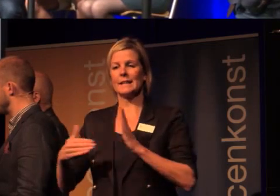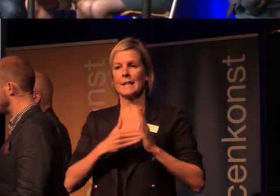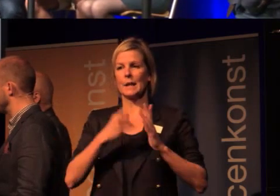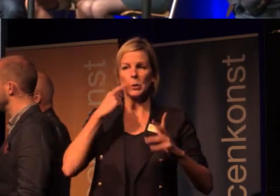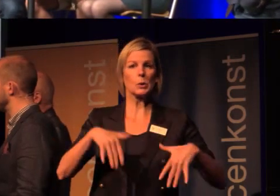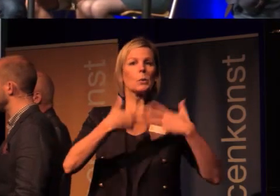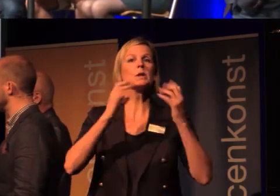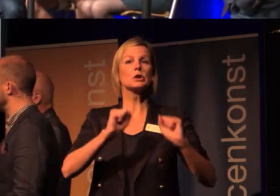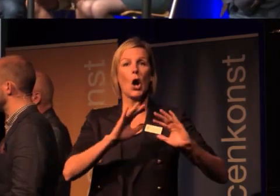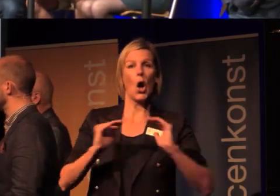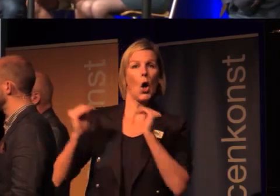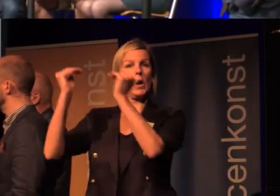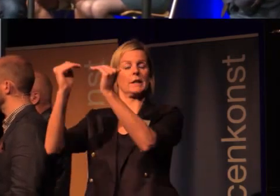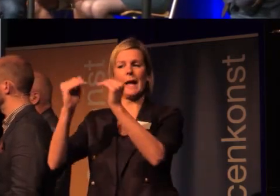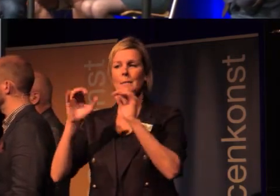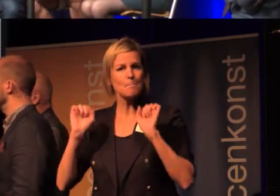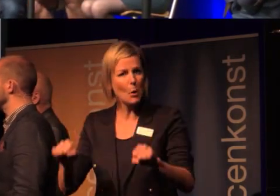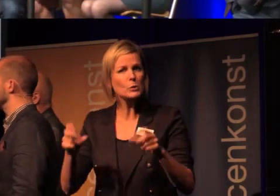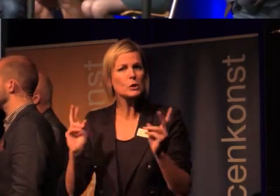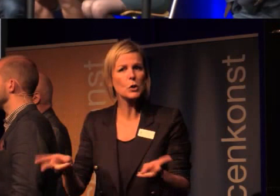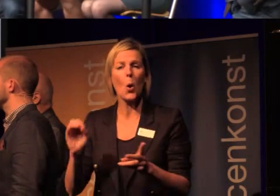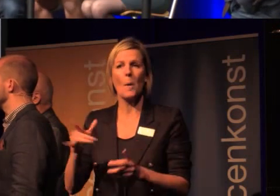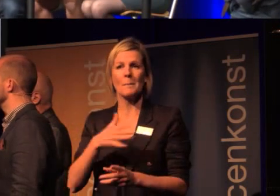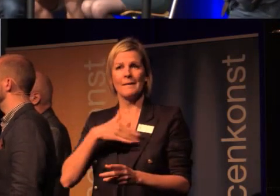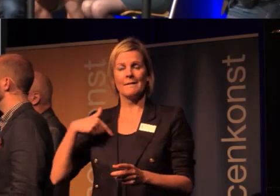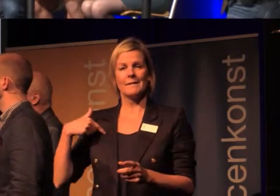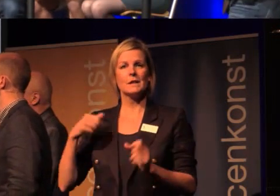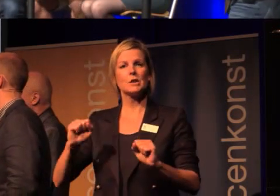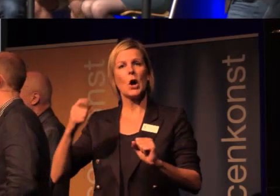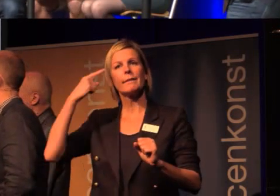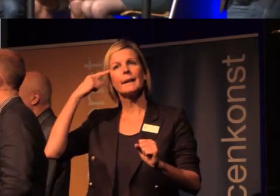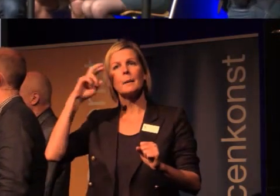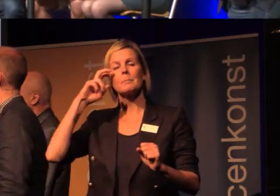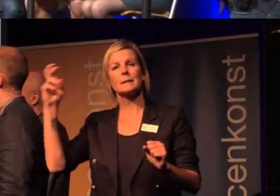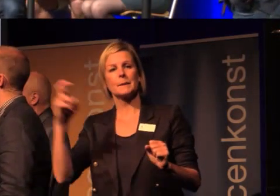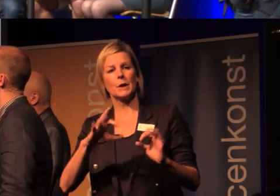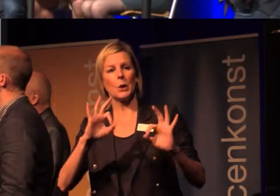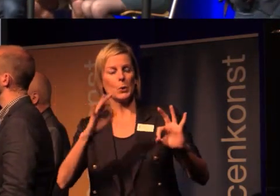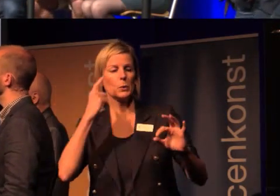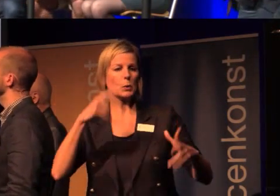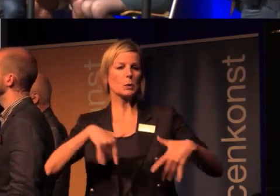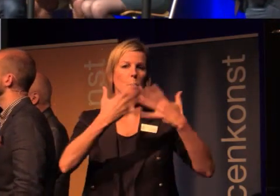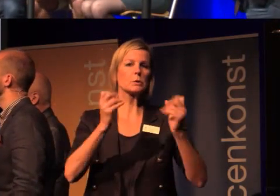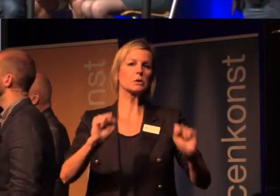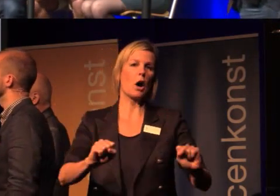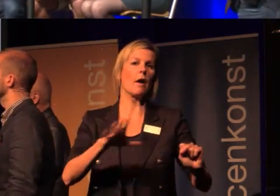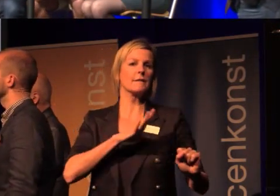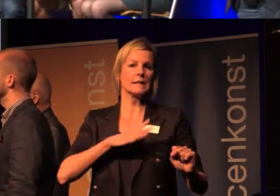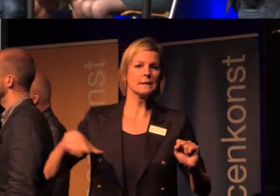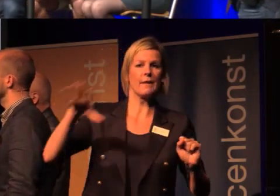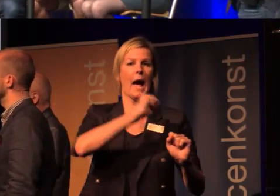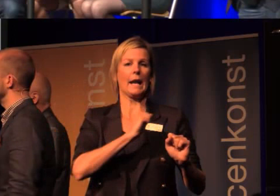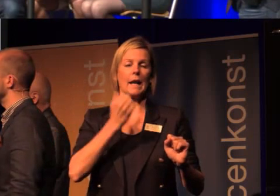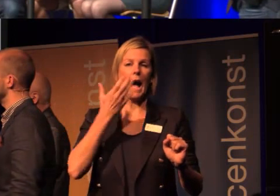öka. Det måste den göra om man har ett perspektiv där kulturen är en del av välfärden och kulturen är något som ska tillgängliggöras för alla. Och det också ska